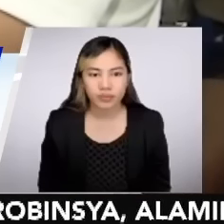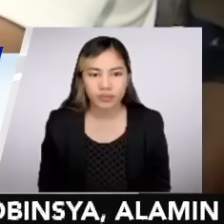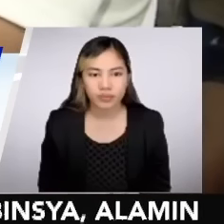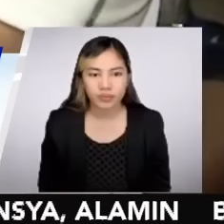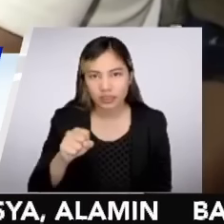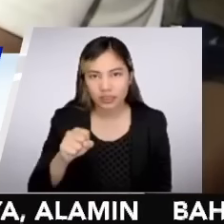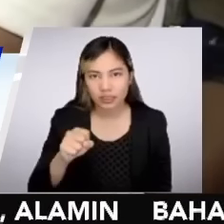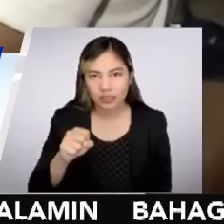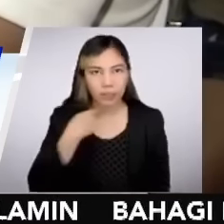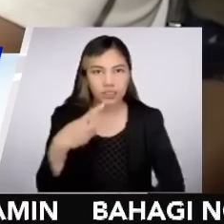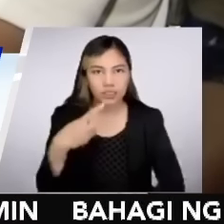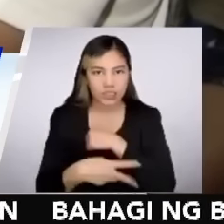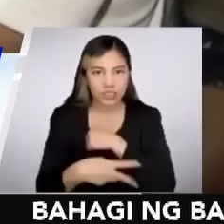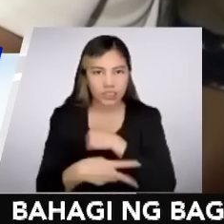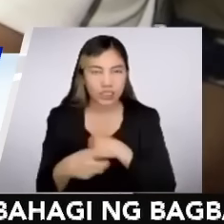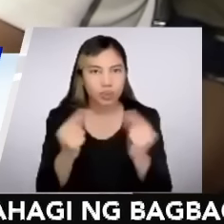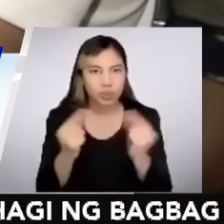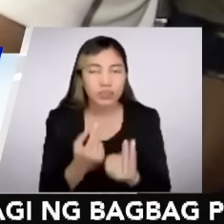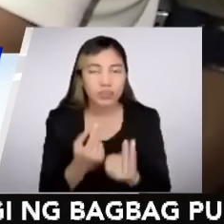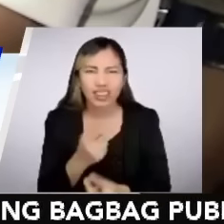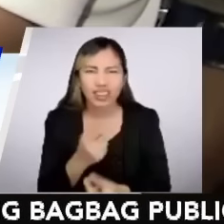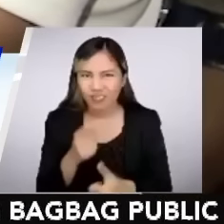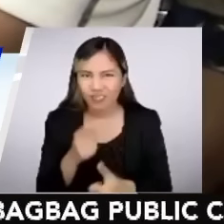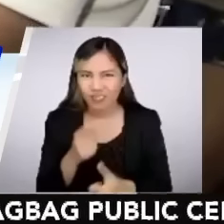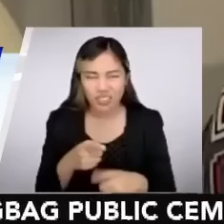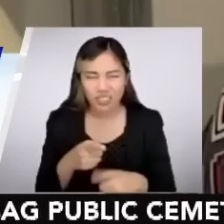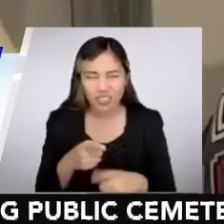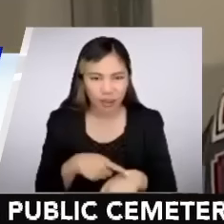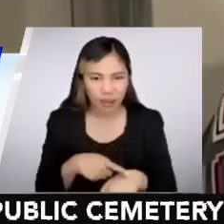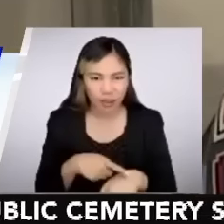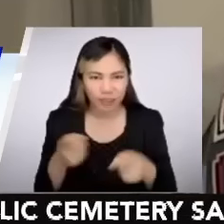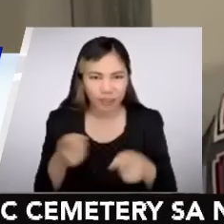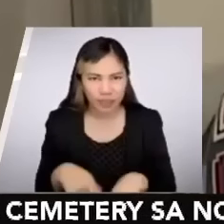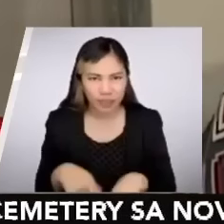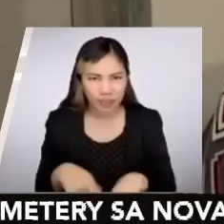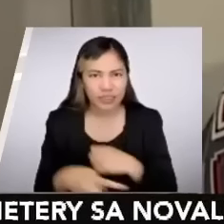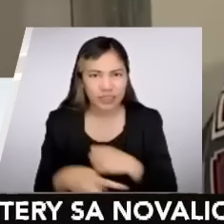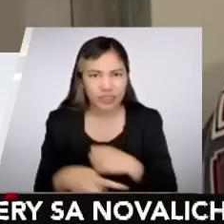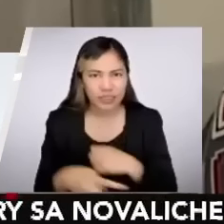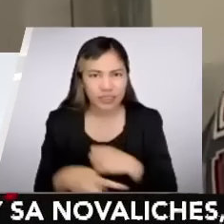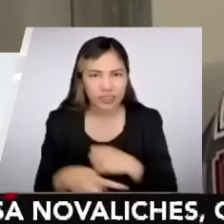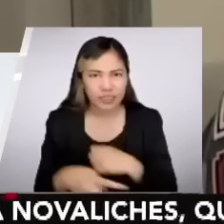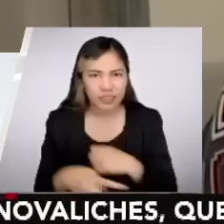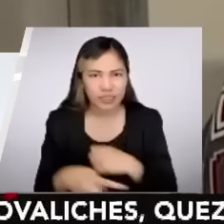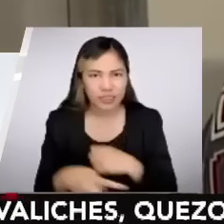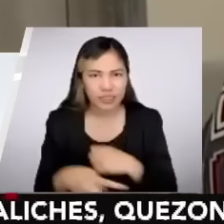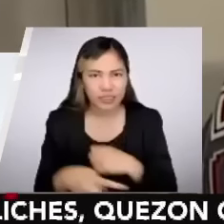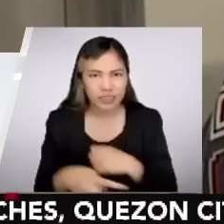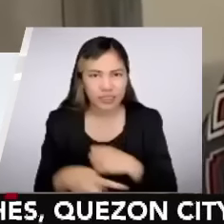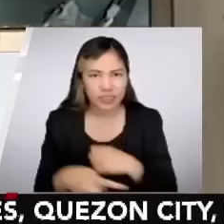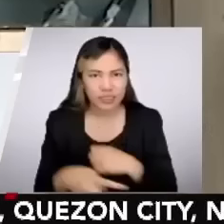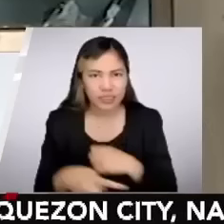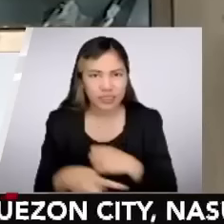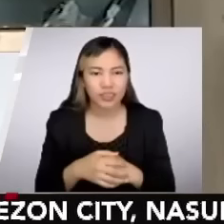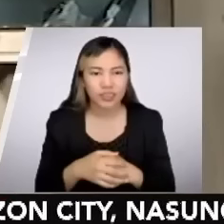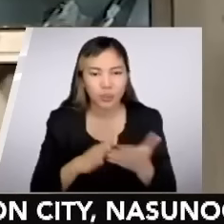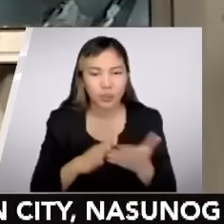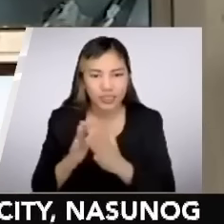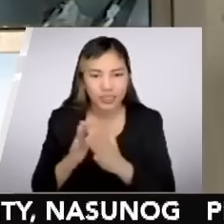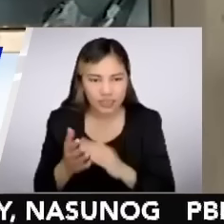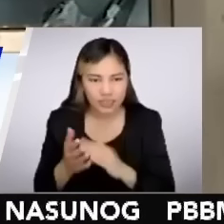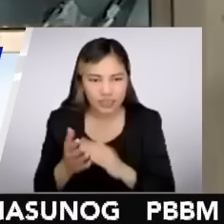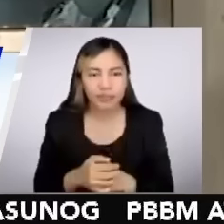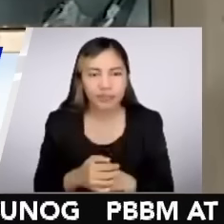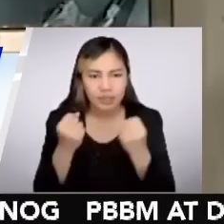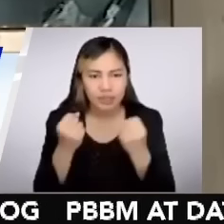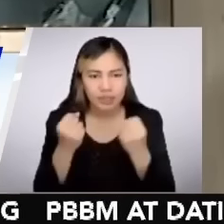beses na may nangyaring panloloob sa naturang exclusive subdivision. Actually sir, marami nang nakawan dyan. hindi lang